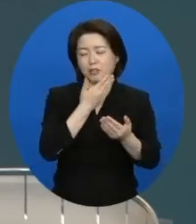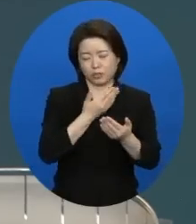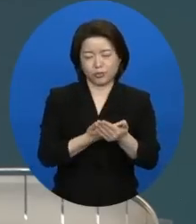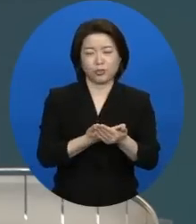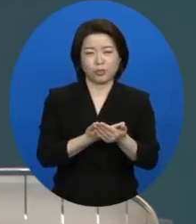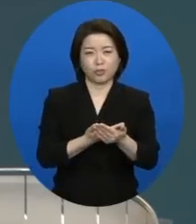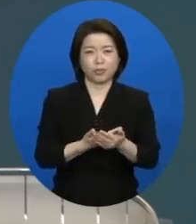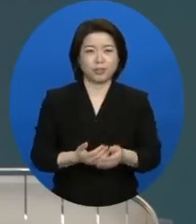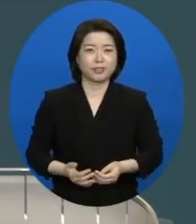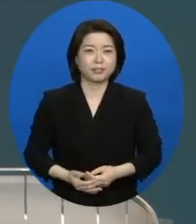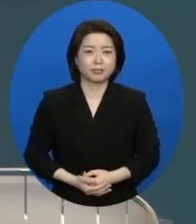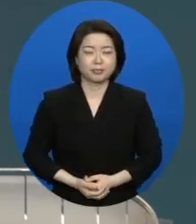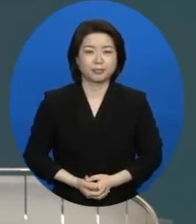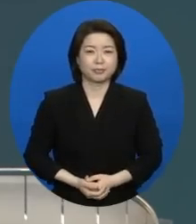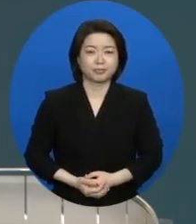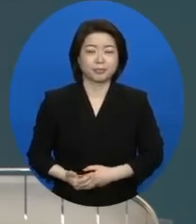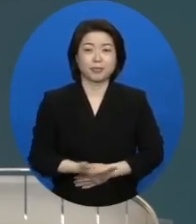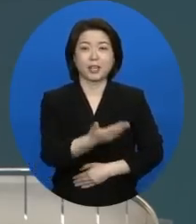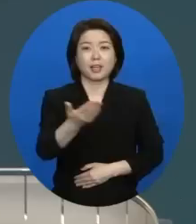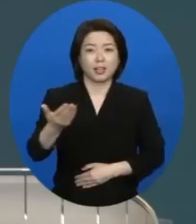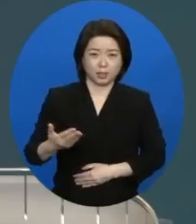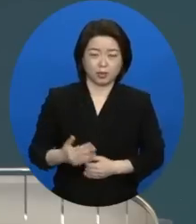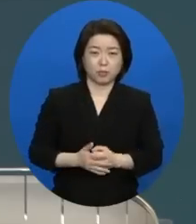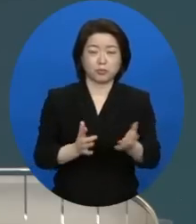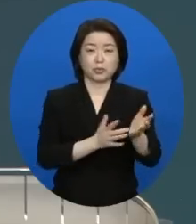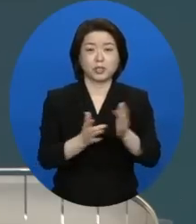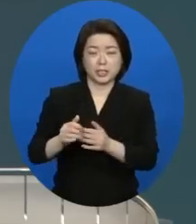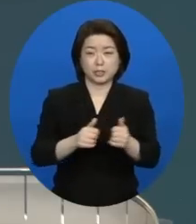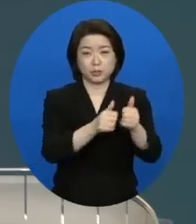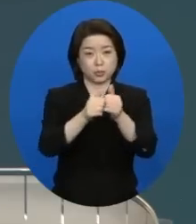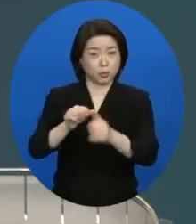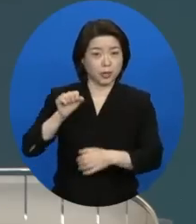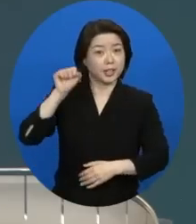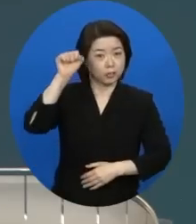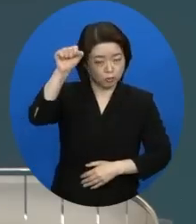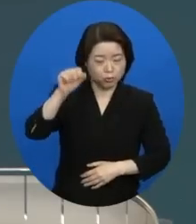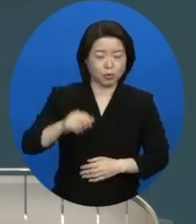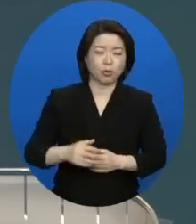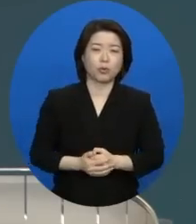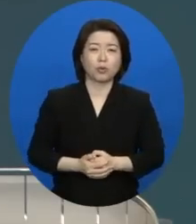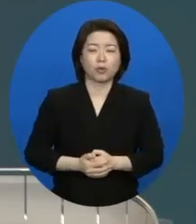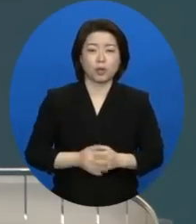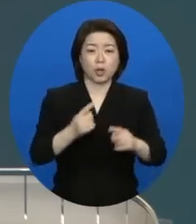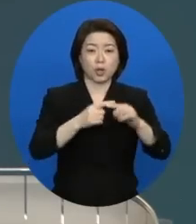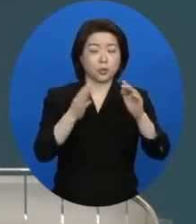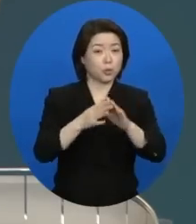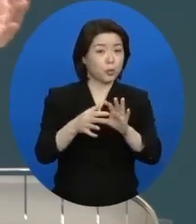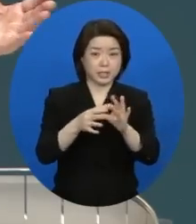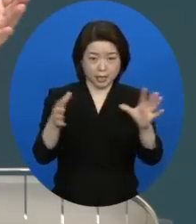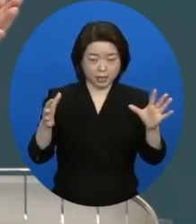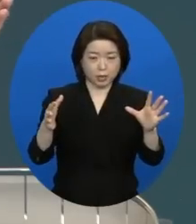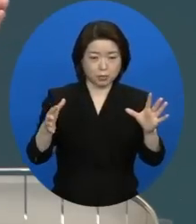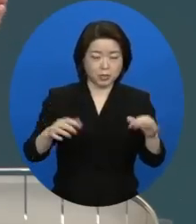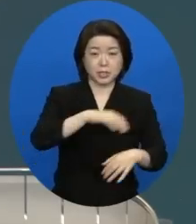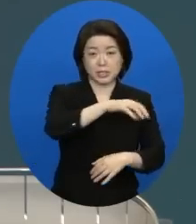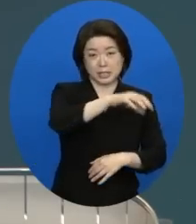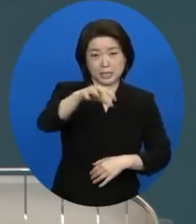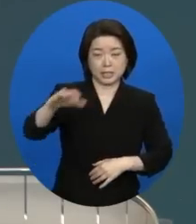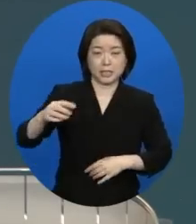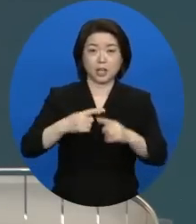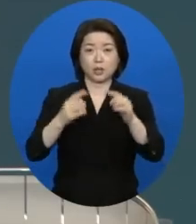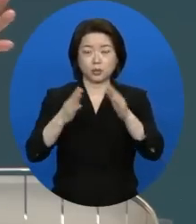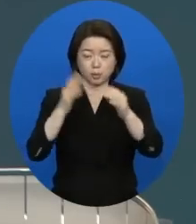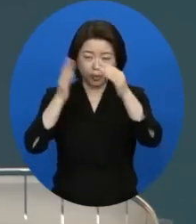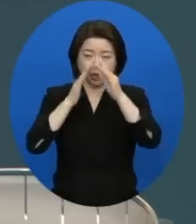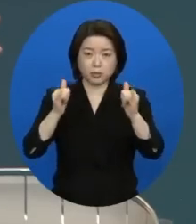거예요. 여러분, 예수 동행 운동이 이제 교회를 떠나서 여러 다른 교회와